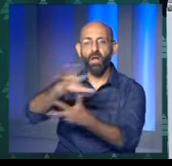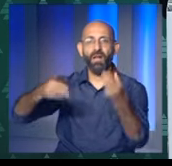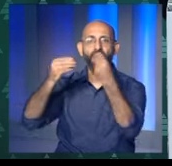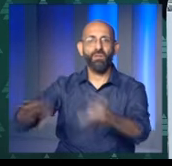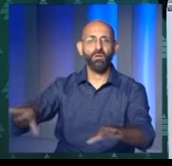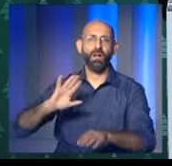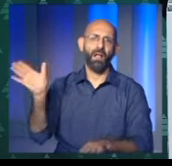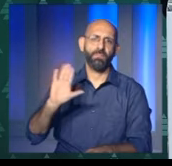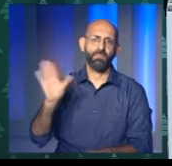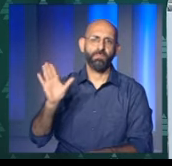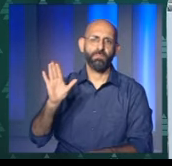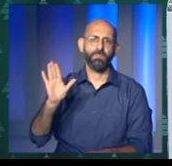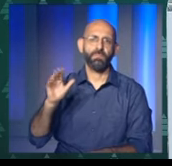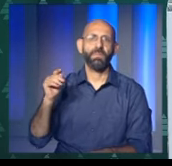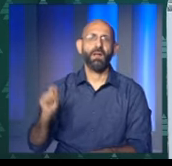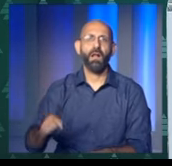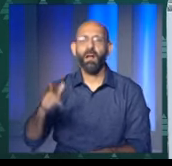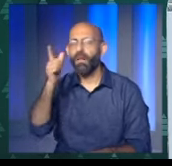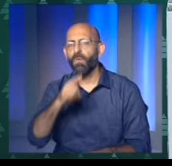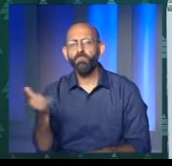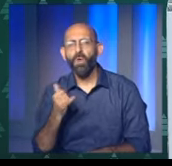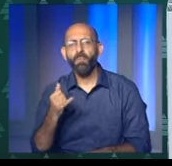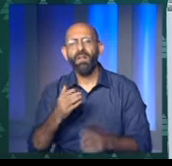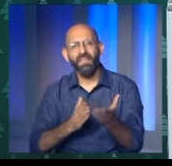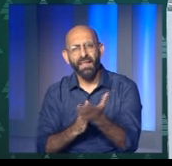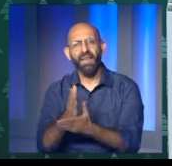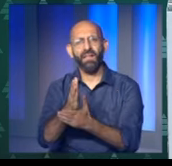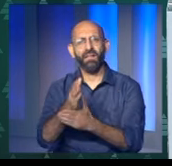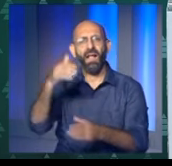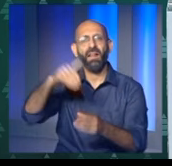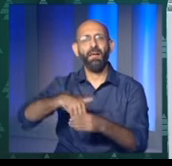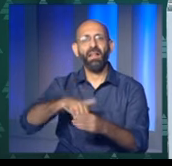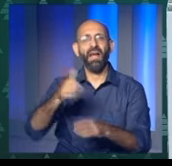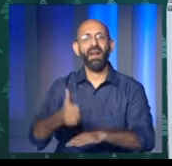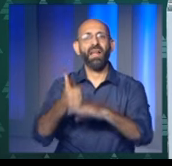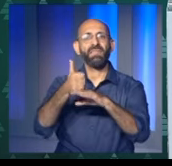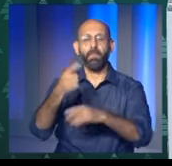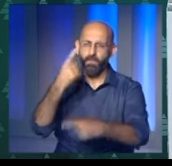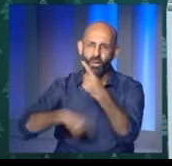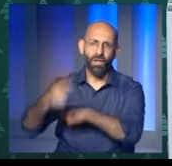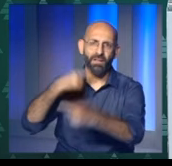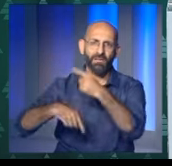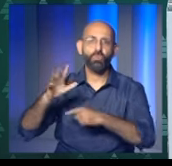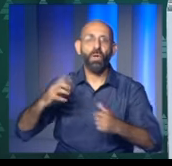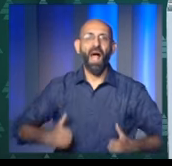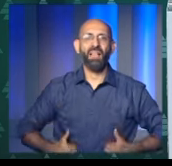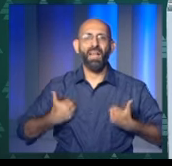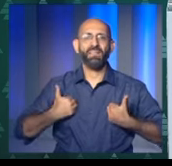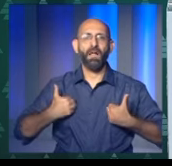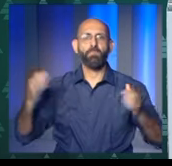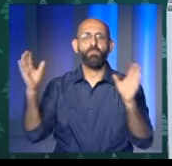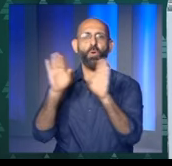مسار الانتخابات الرئاسية. نحن بهمنا نسهل وندفع باتجاه انتخاب رئيس جمهورية يعيد للبنان